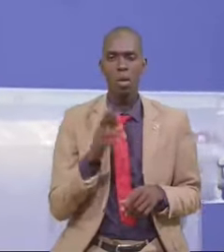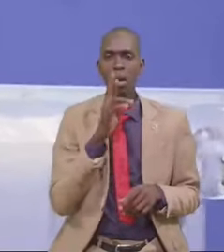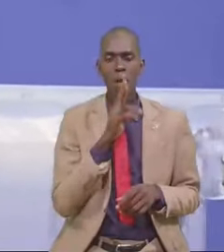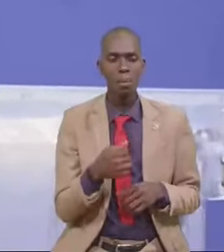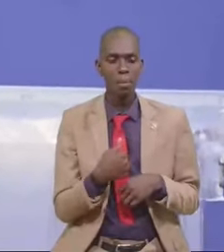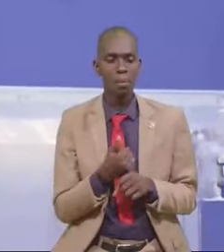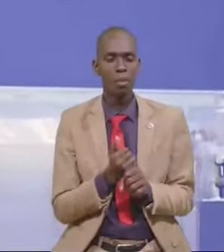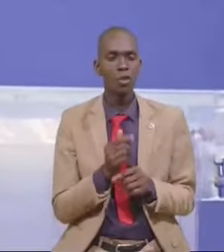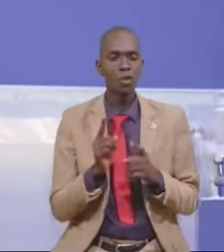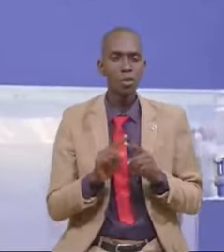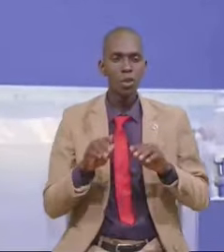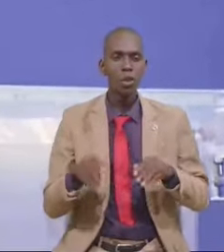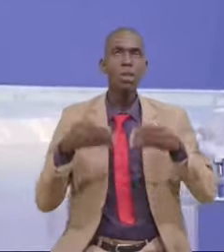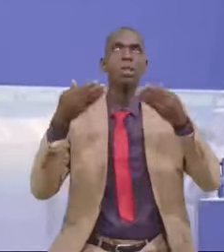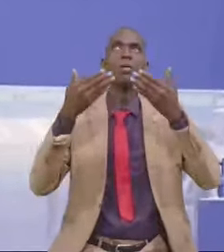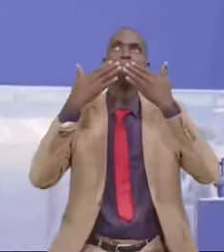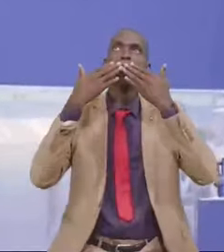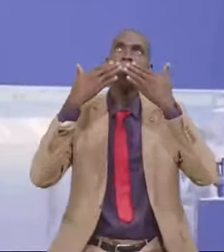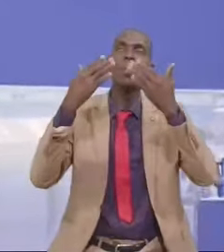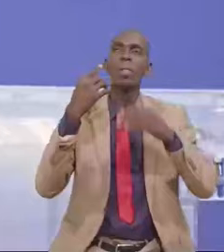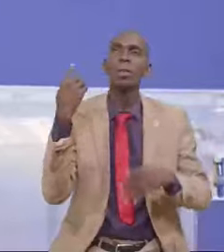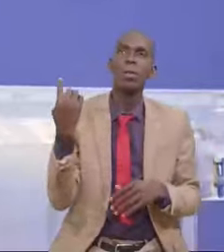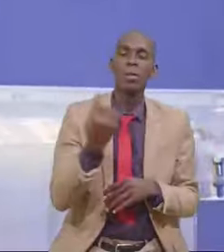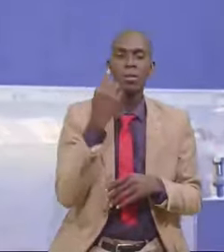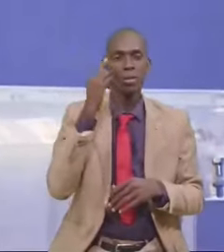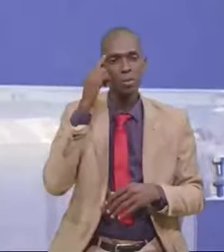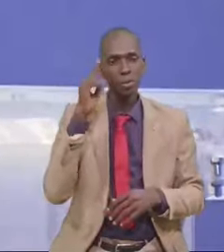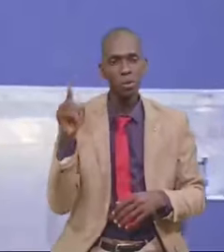Nous nous rendons grâce à Dieu en tout temps pour vous.